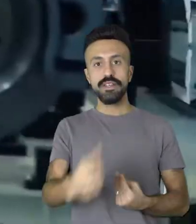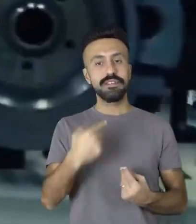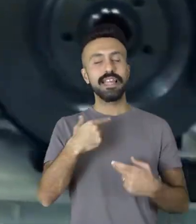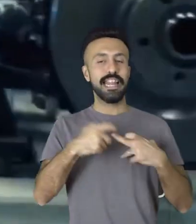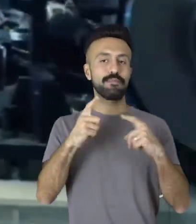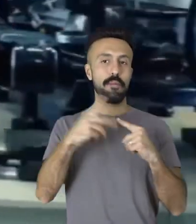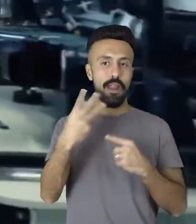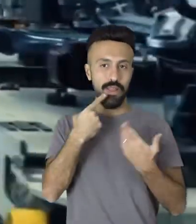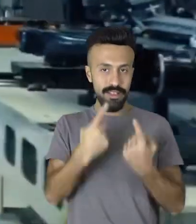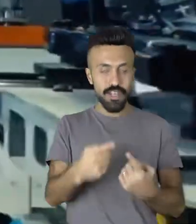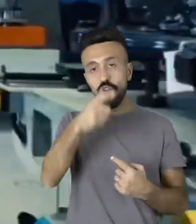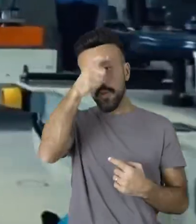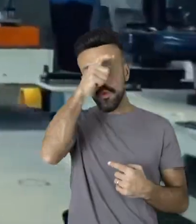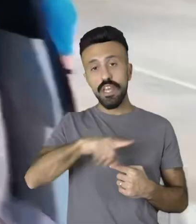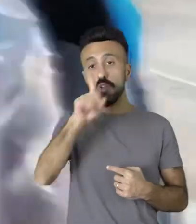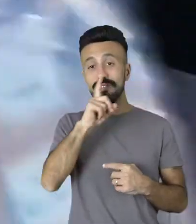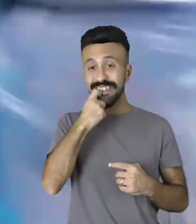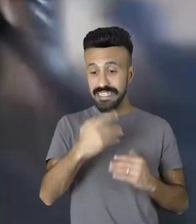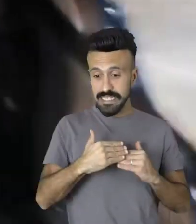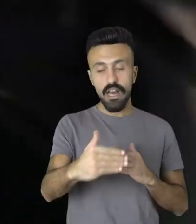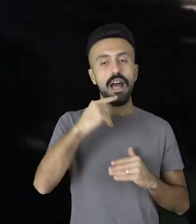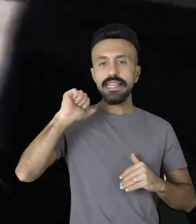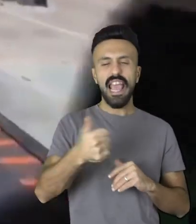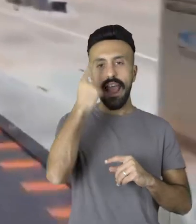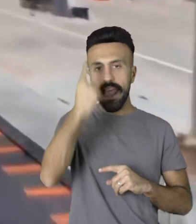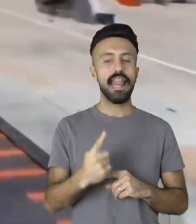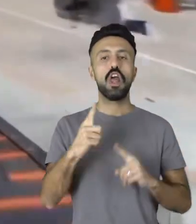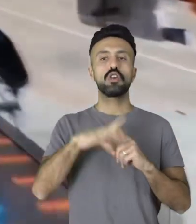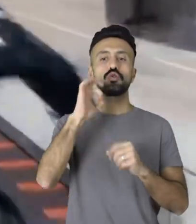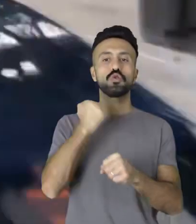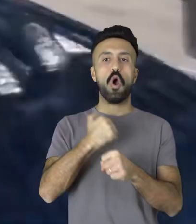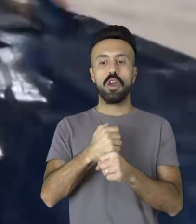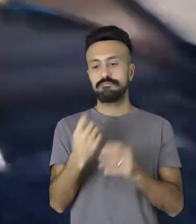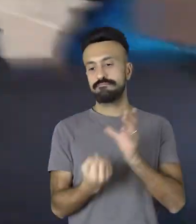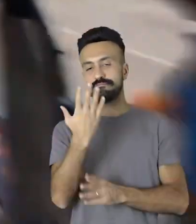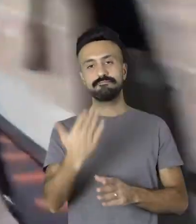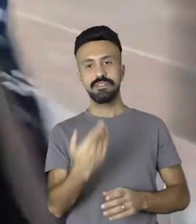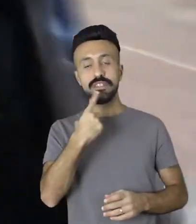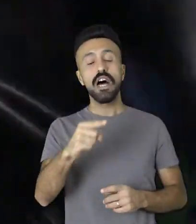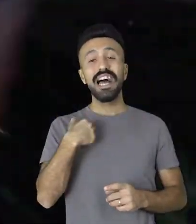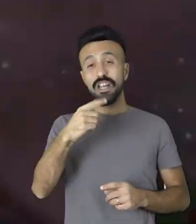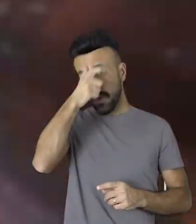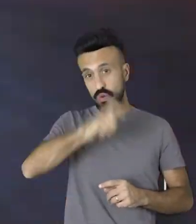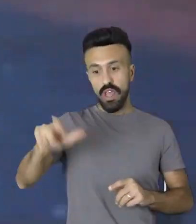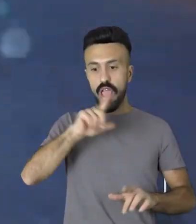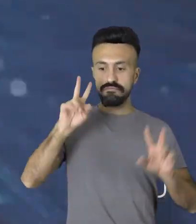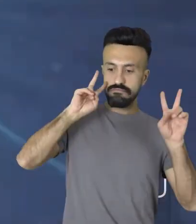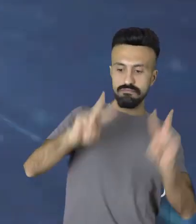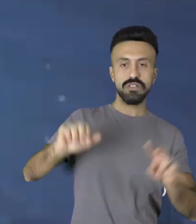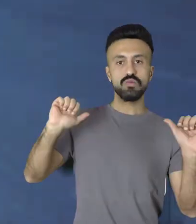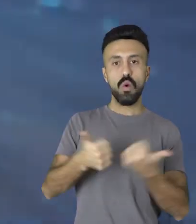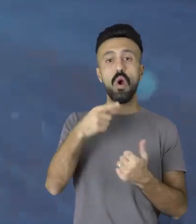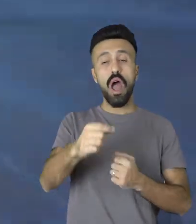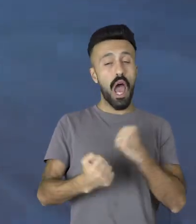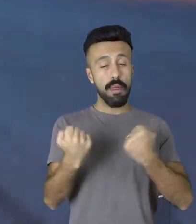Cumhurbaşkanımız Sayın Recep Tayyip Erdoğan, Türkiye Yüzyılı'nın ilk eserinin TOGG olduğunu kaydetti. Türkiye'nin vizyon projeleri arasında yer alan